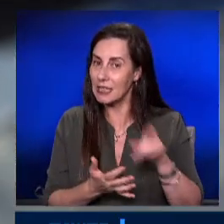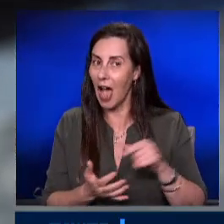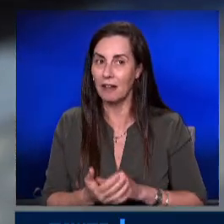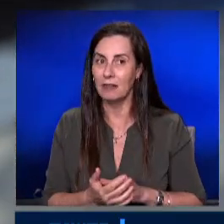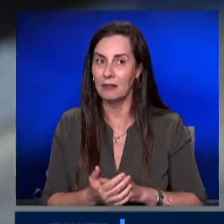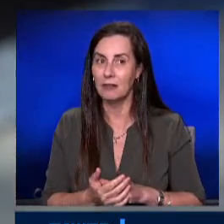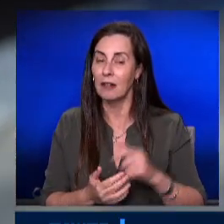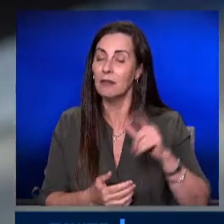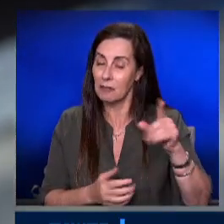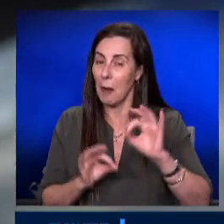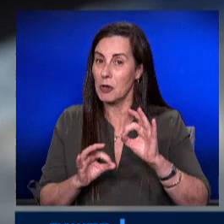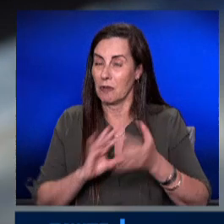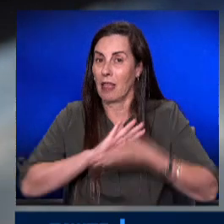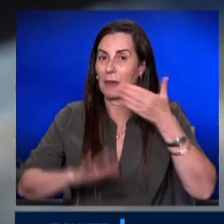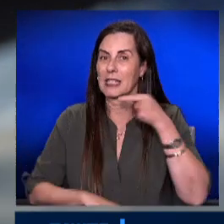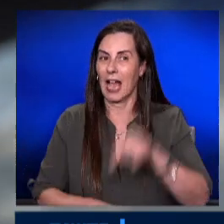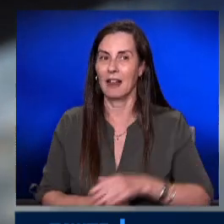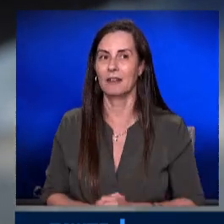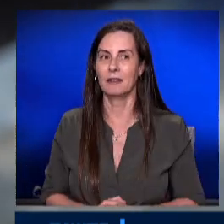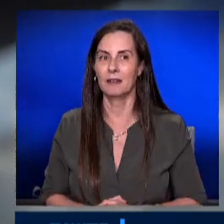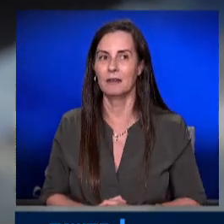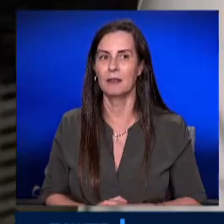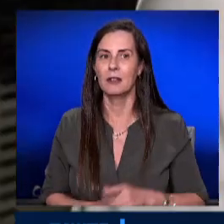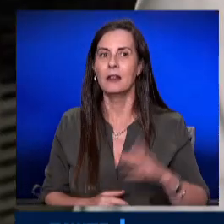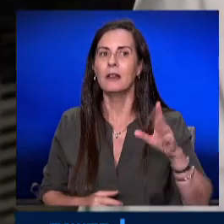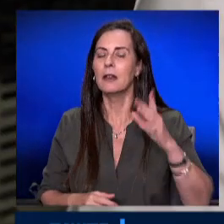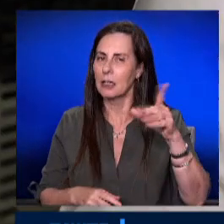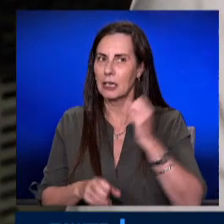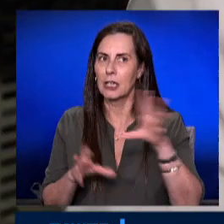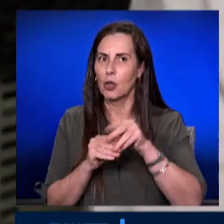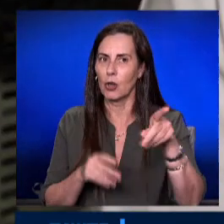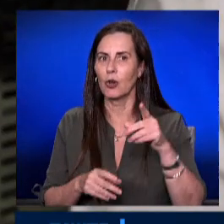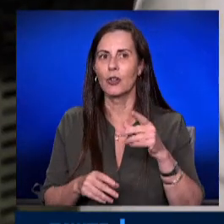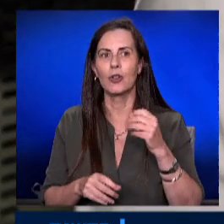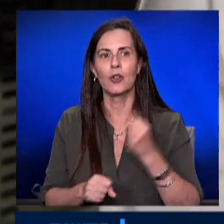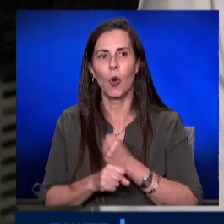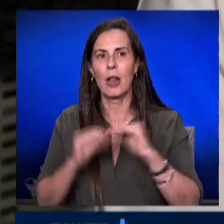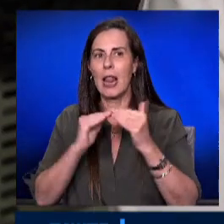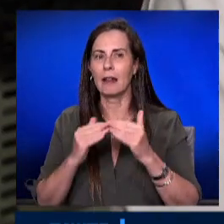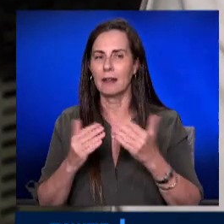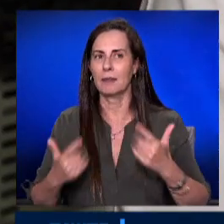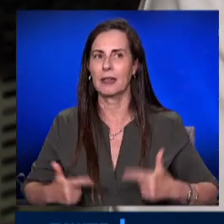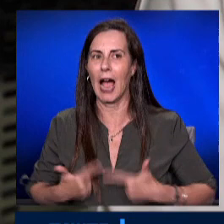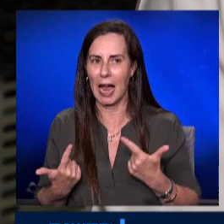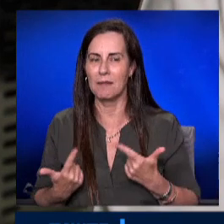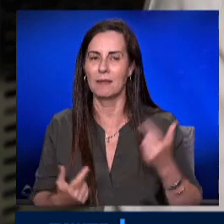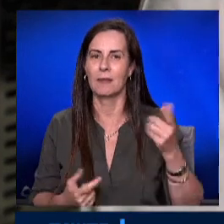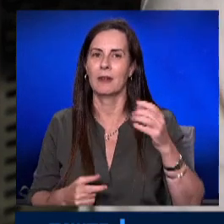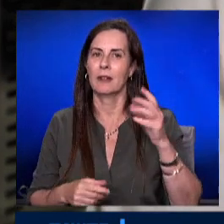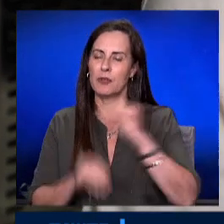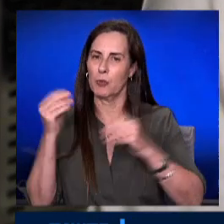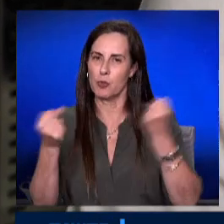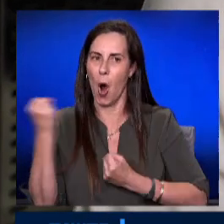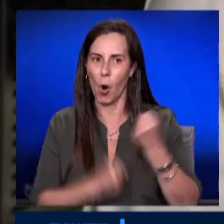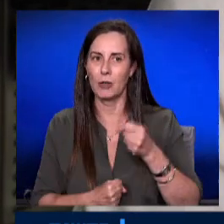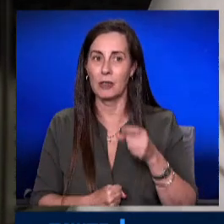אחת מהראשונות שיש בישראל. A-Waze יצרה ממשק שאיתו אנחנו יכולים להתאים את החיים המודרניים שלנו בתפעול הרכב.